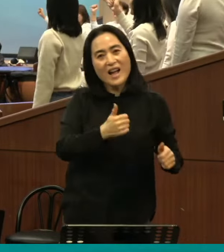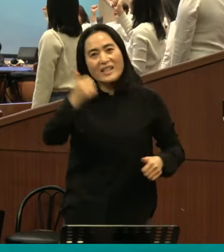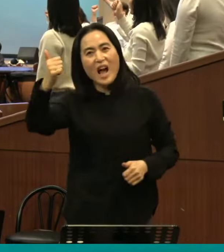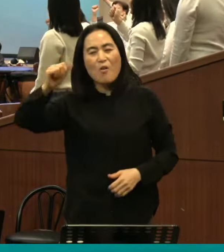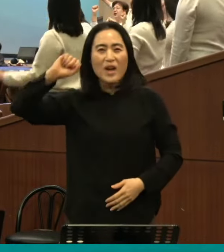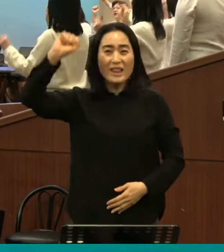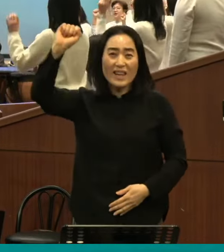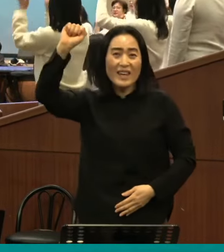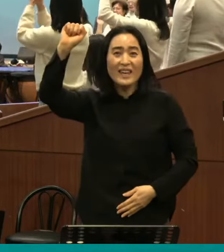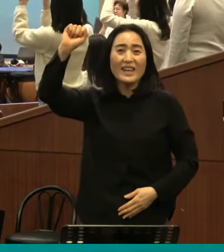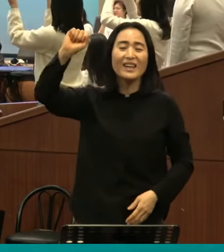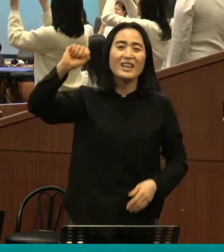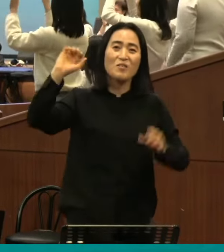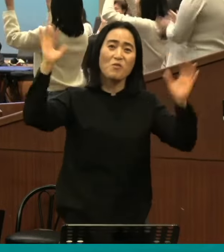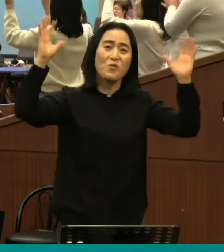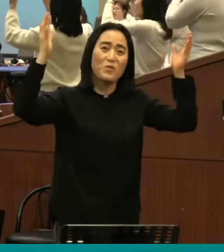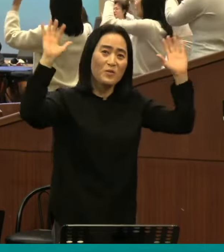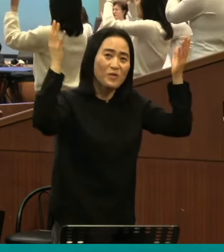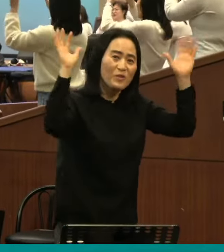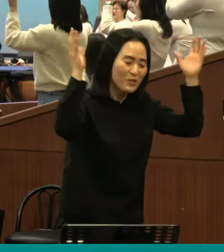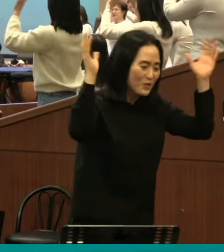화이팅!